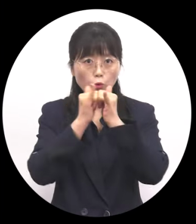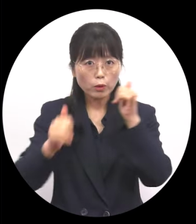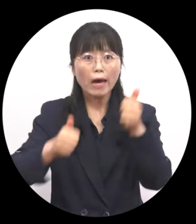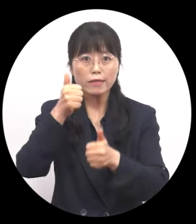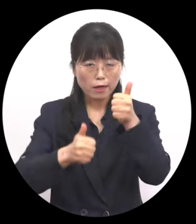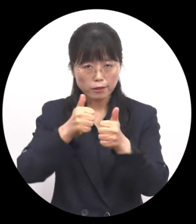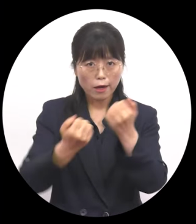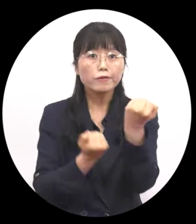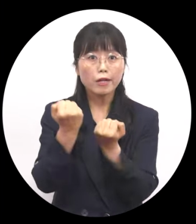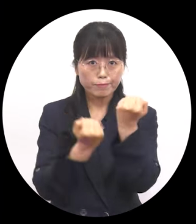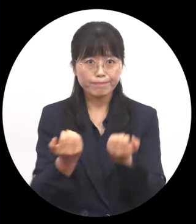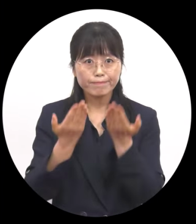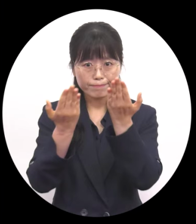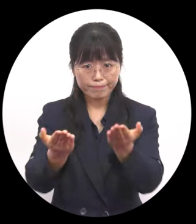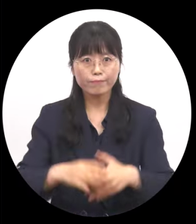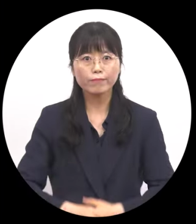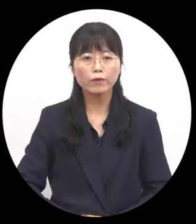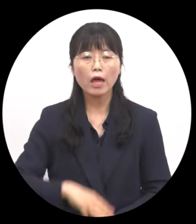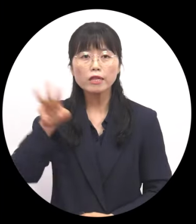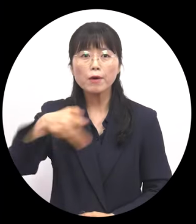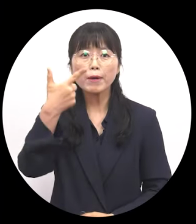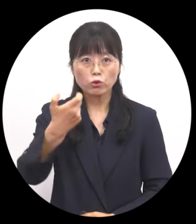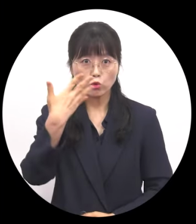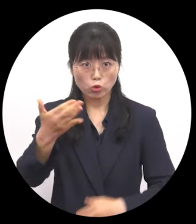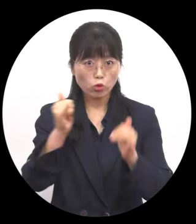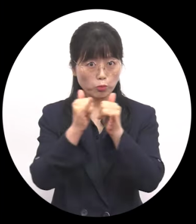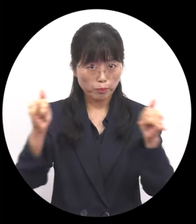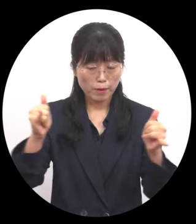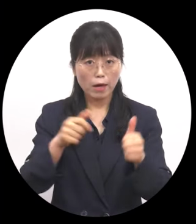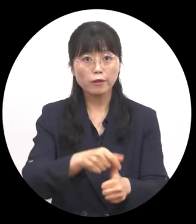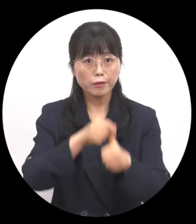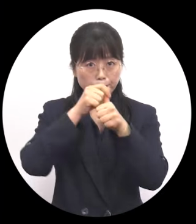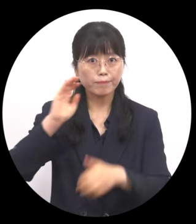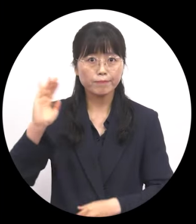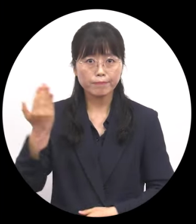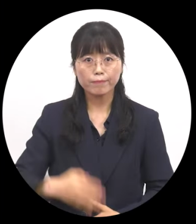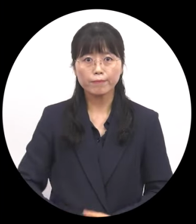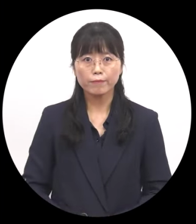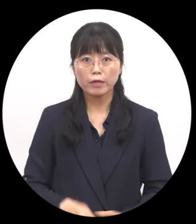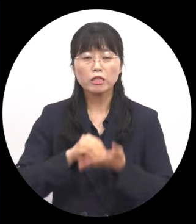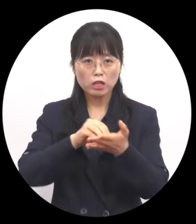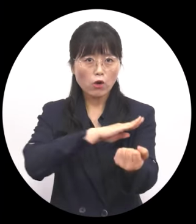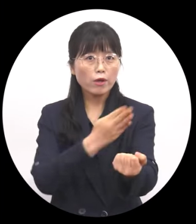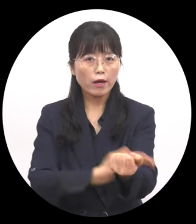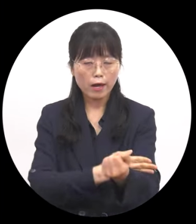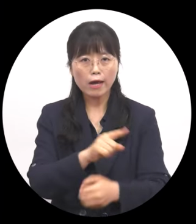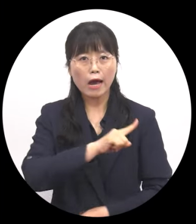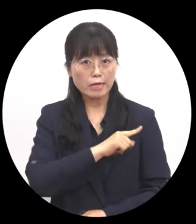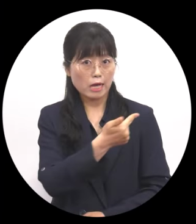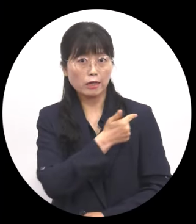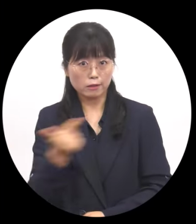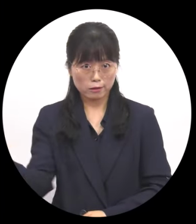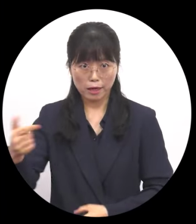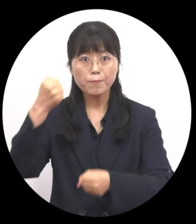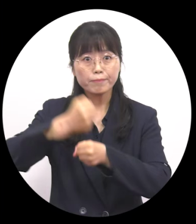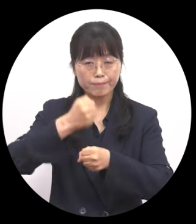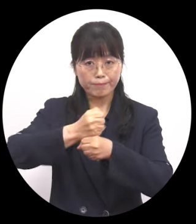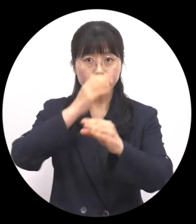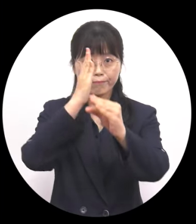전형 말씀드리겠는데요. 369명을 선발하고요. 지원 자격은 가장 넓게